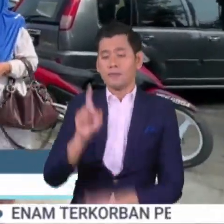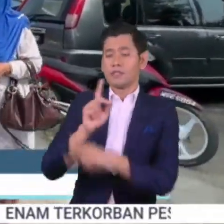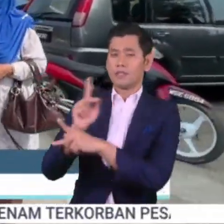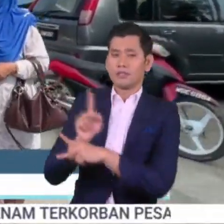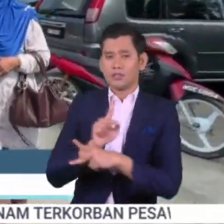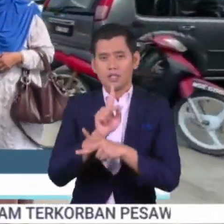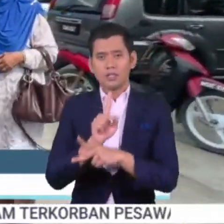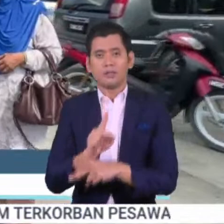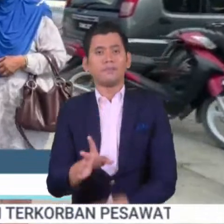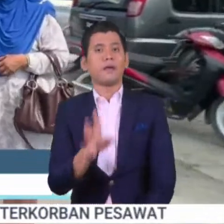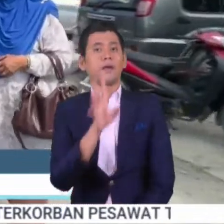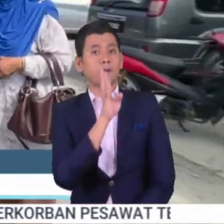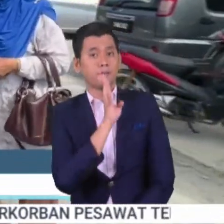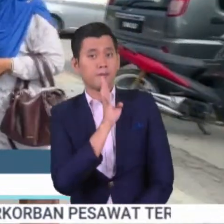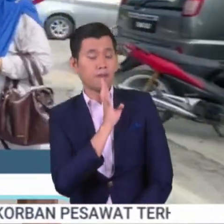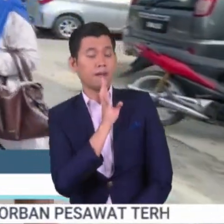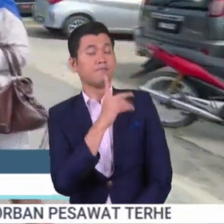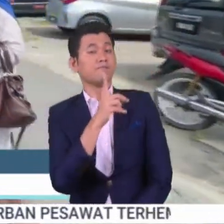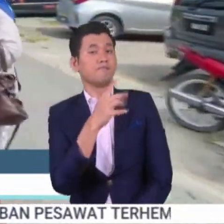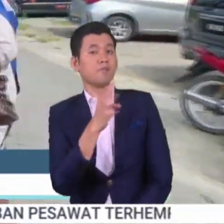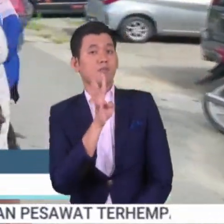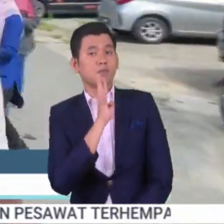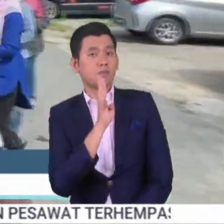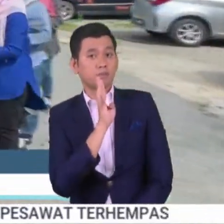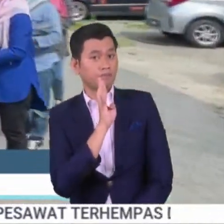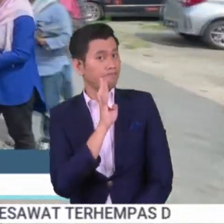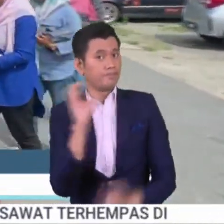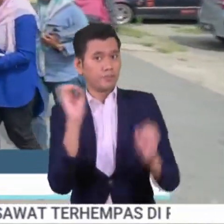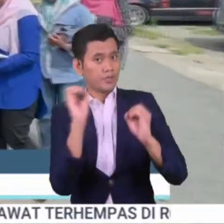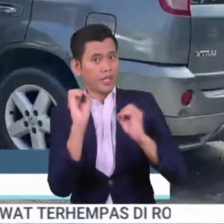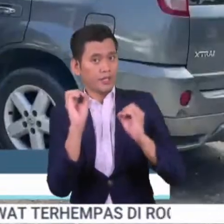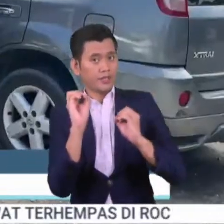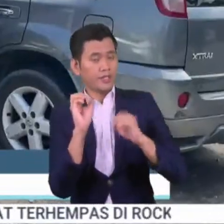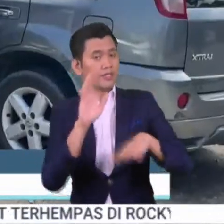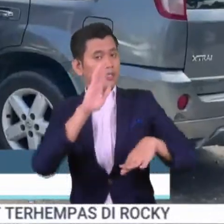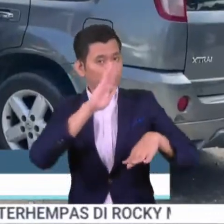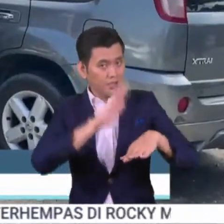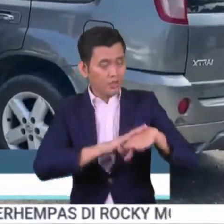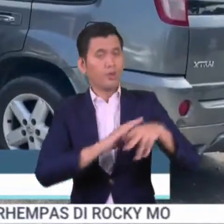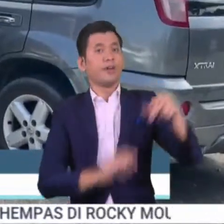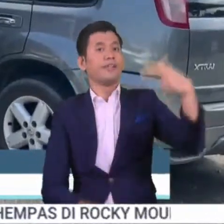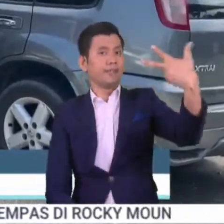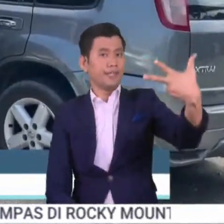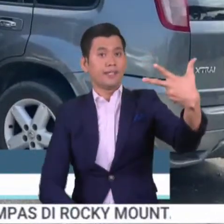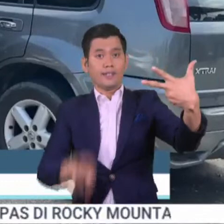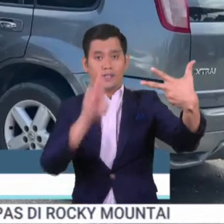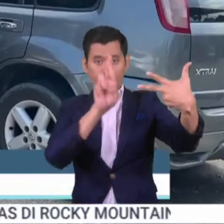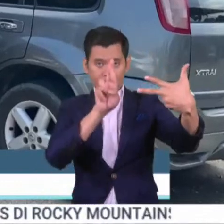menjaga pertuturan mereka supaya tidak menyentuh isu 3R, 3R ni.